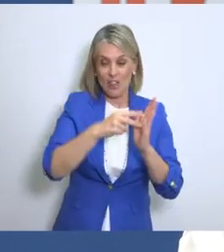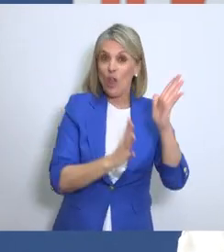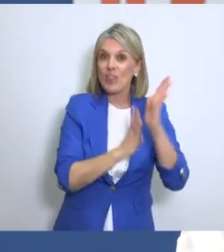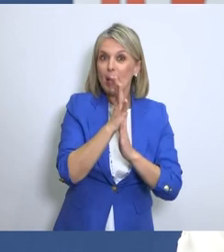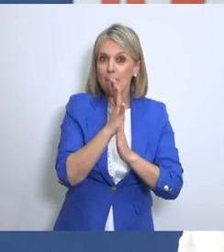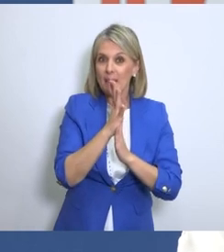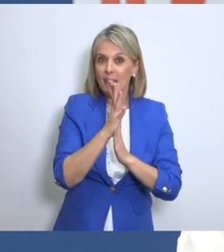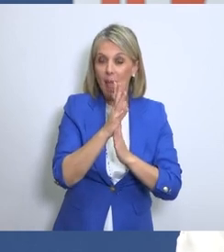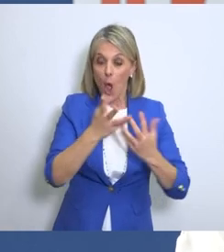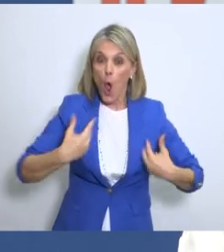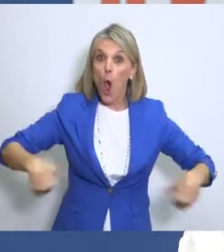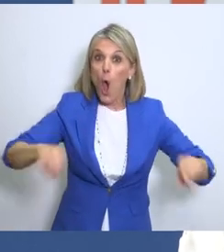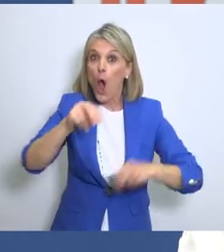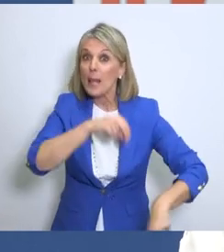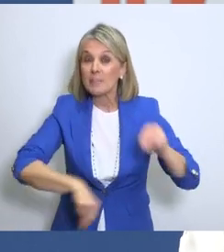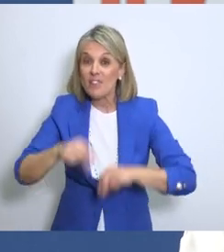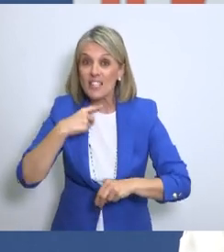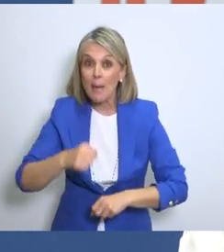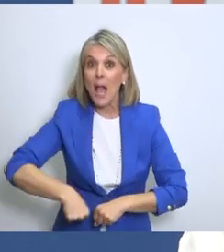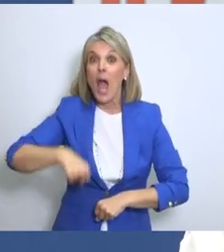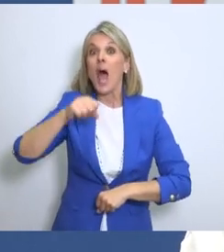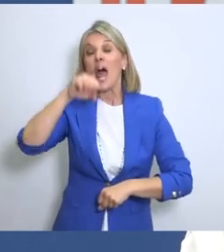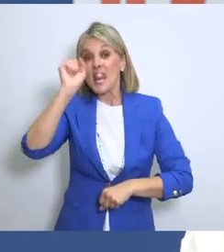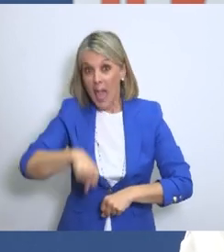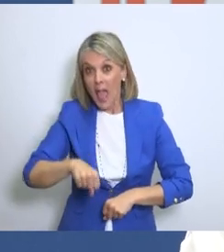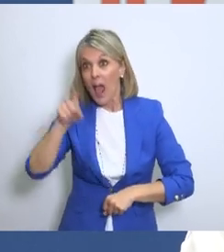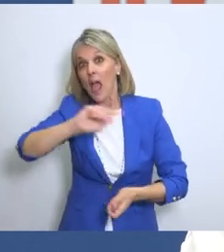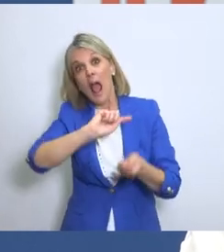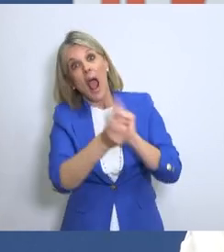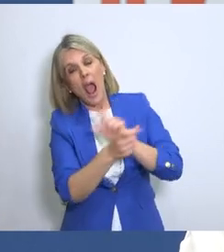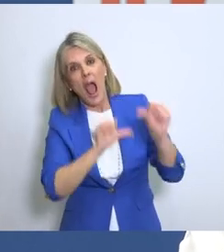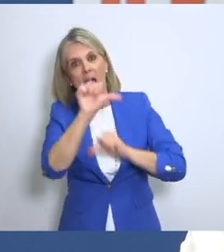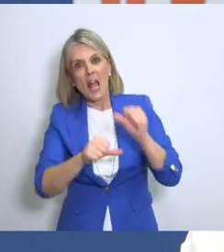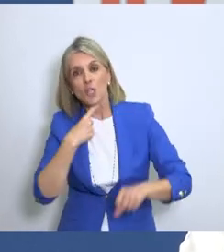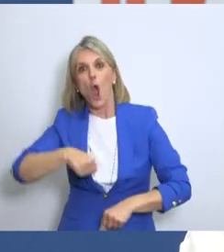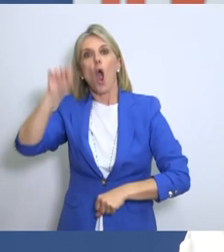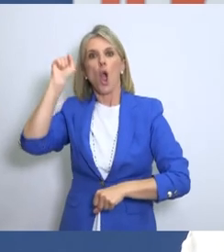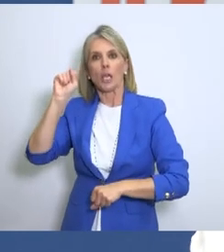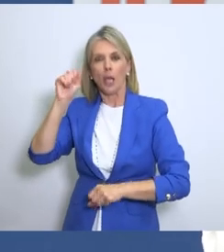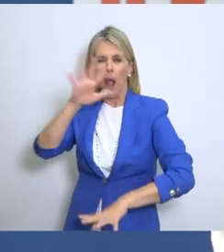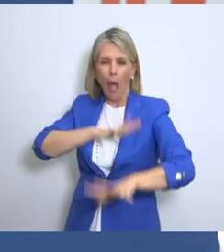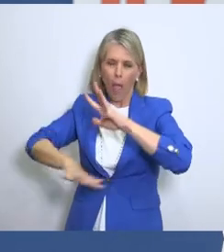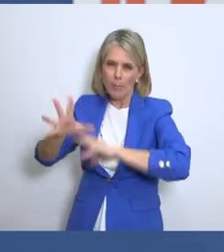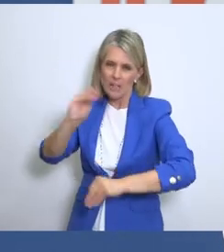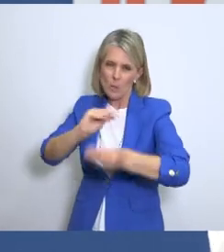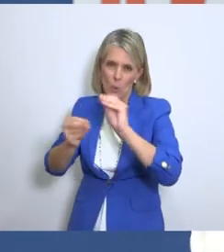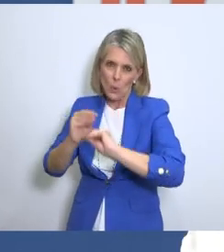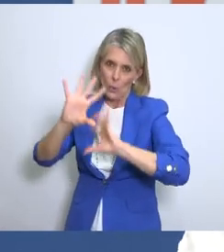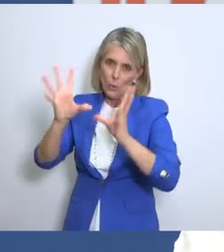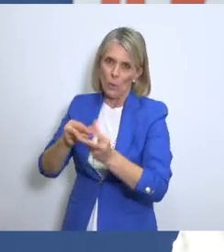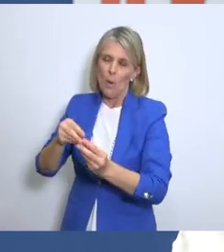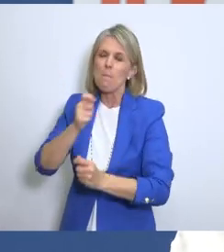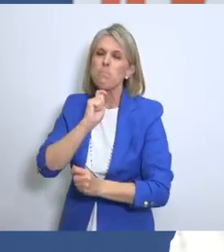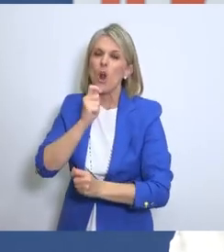δεν σβήνει με τίποτα. Είναι από τις πιο βάναυσες αντιδημοκρατικές πολιτικές πράξεις που έχουν γίνει.